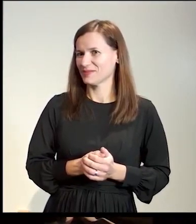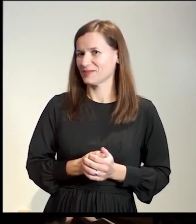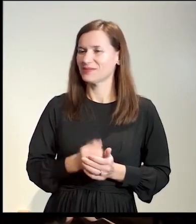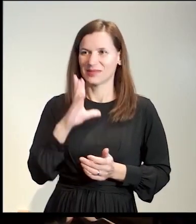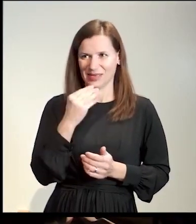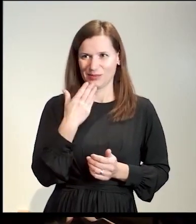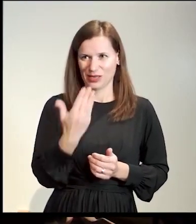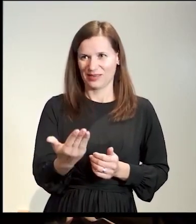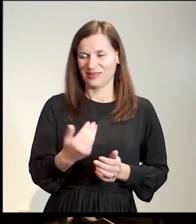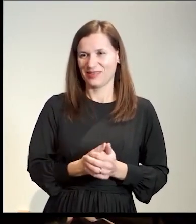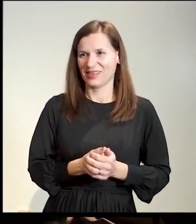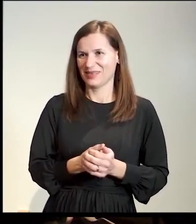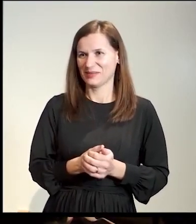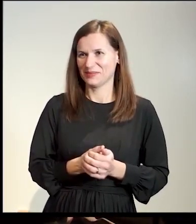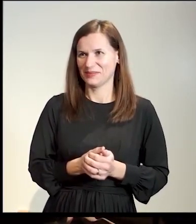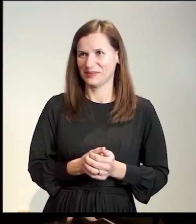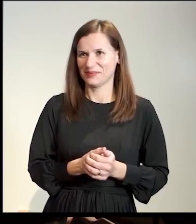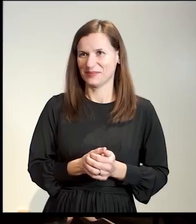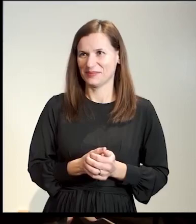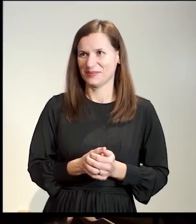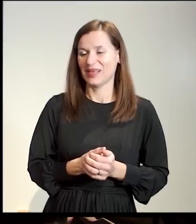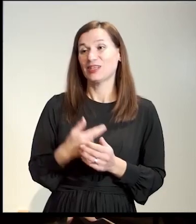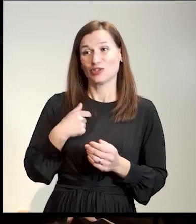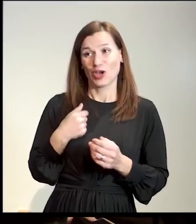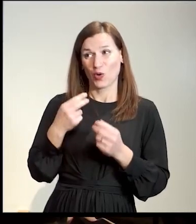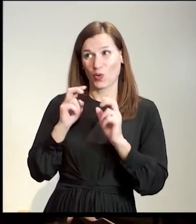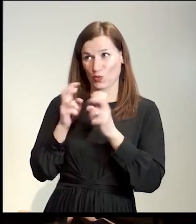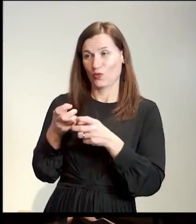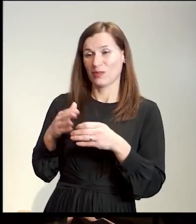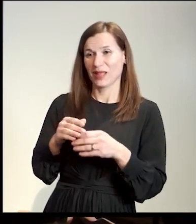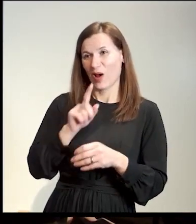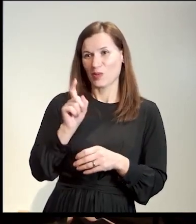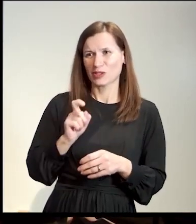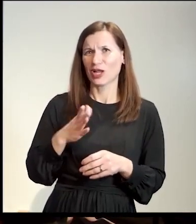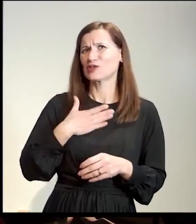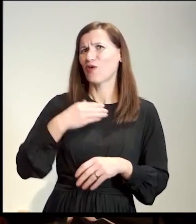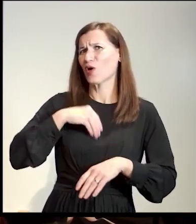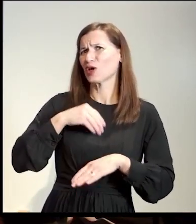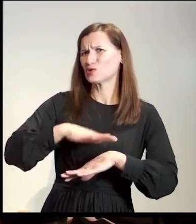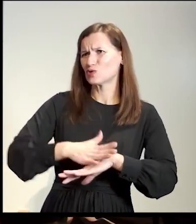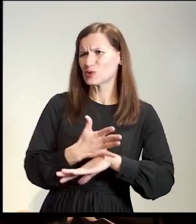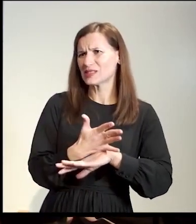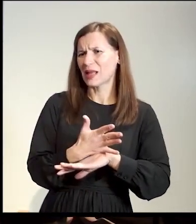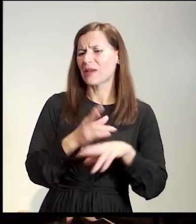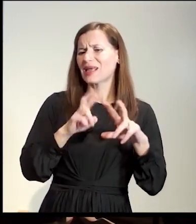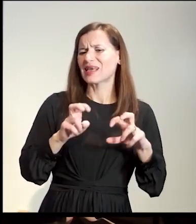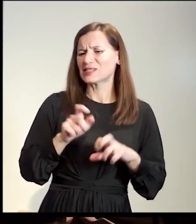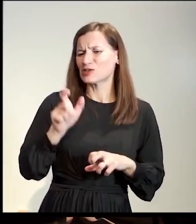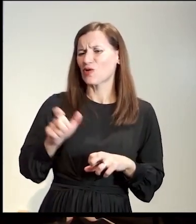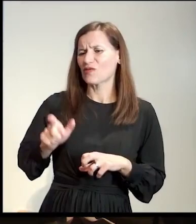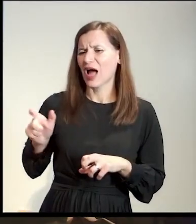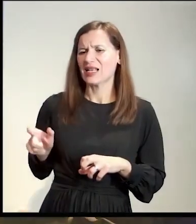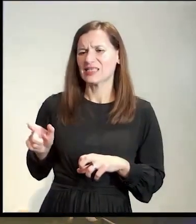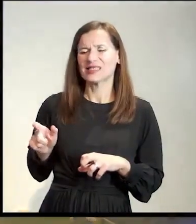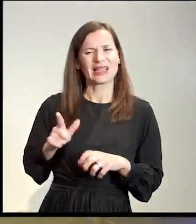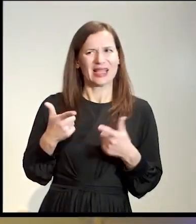Najlepša hvala. Če odgovorim na vprašanje svojih čustev, raziskovalci ne smemo v